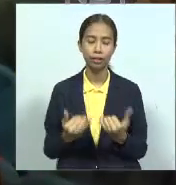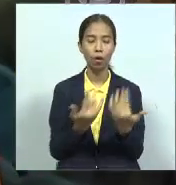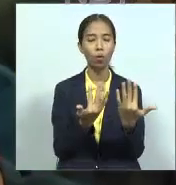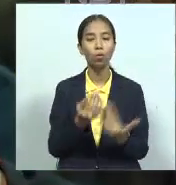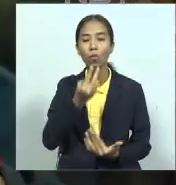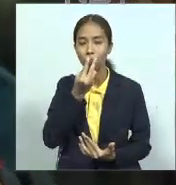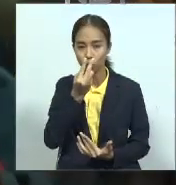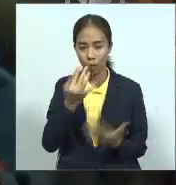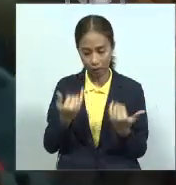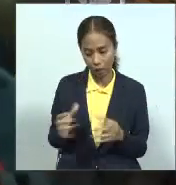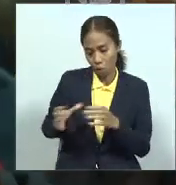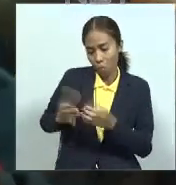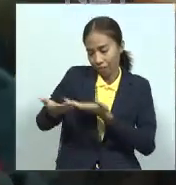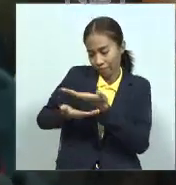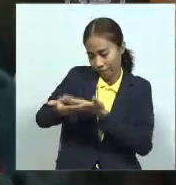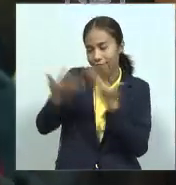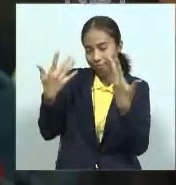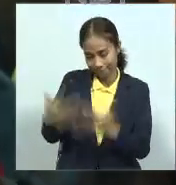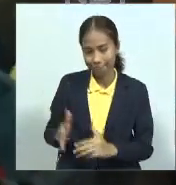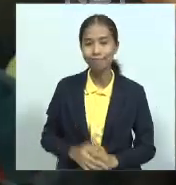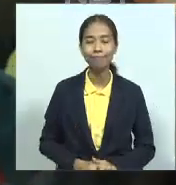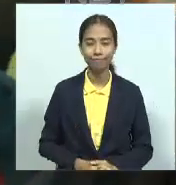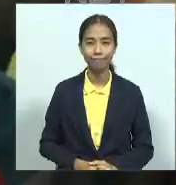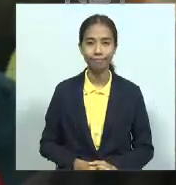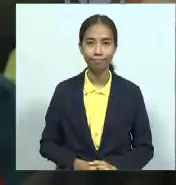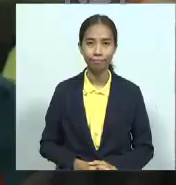ครับอันนี้ก็ได้คุยกันในพรรคร่วมถึงระดับหนึ่งครับ